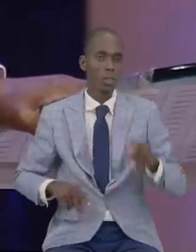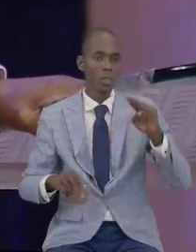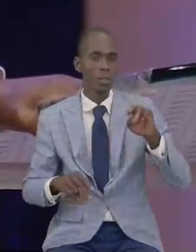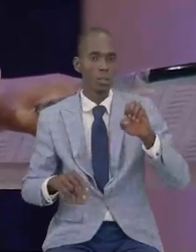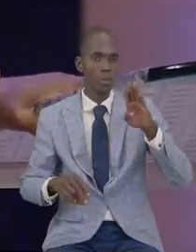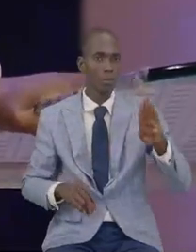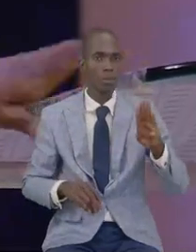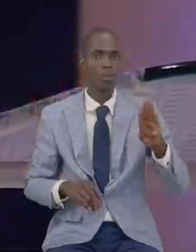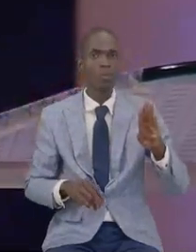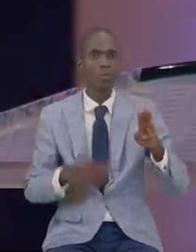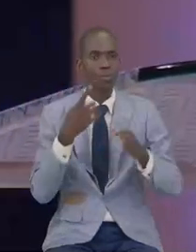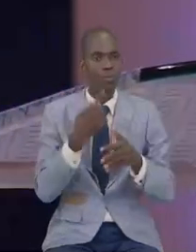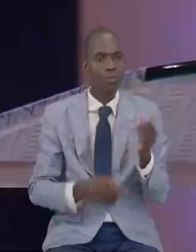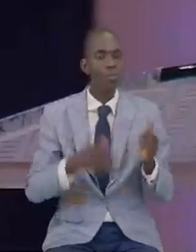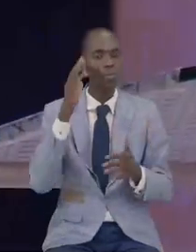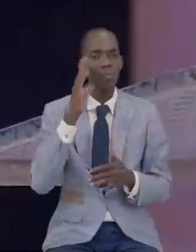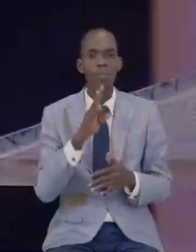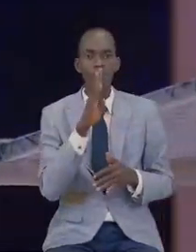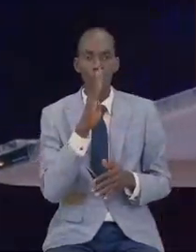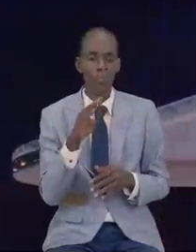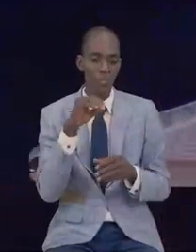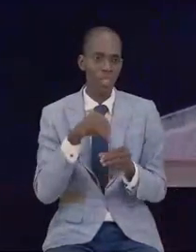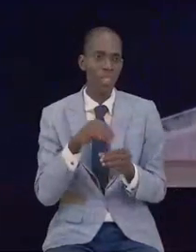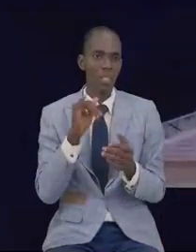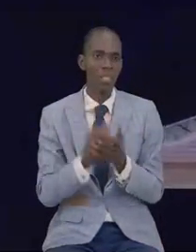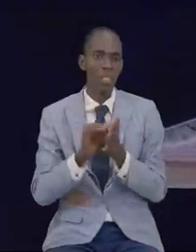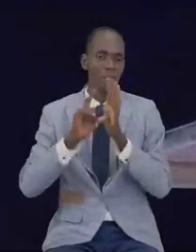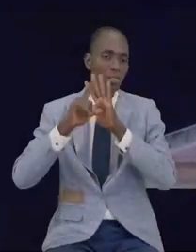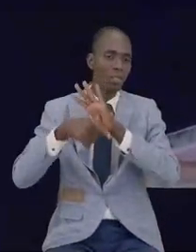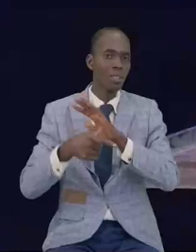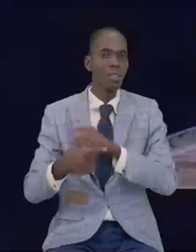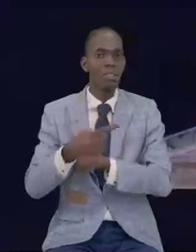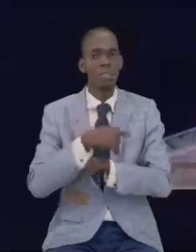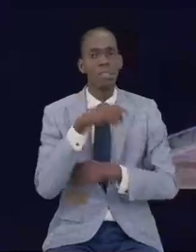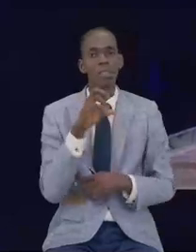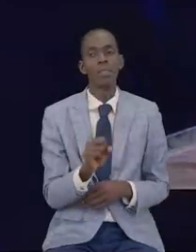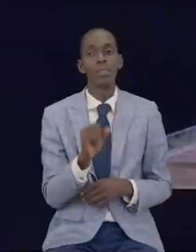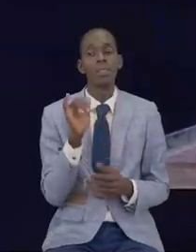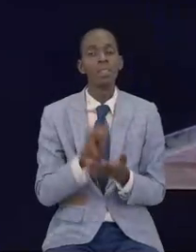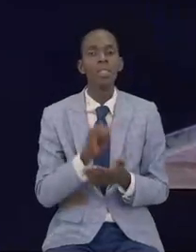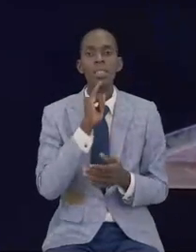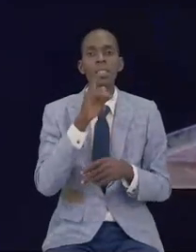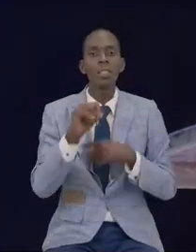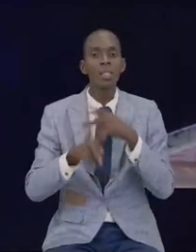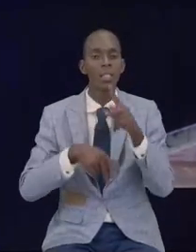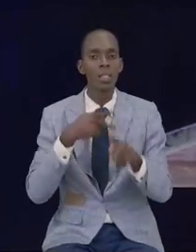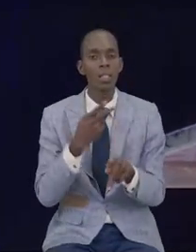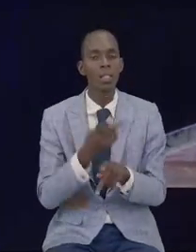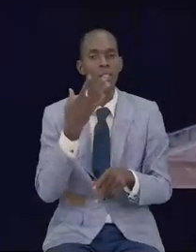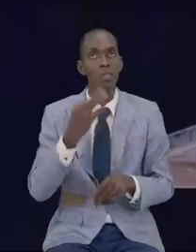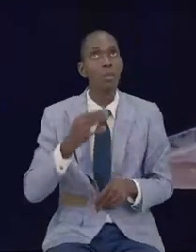au roi Nebuchadnezzar ce qui arrivera dans la suite des temps. C'est le type de